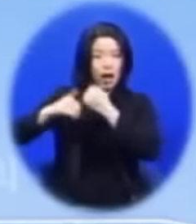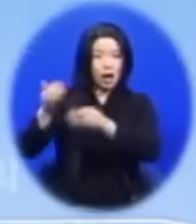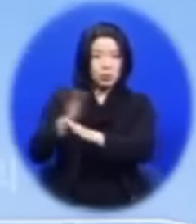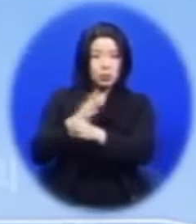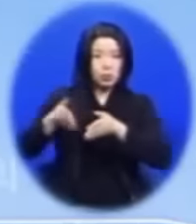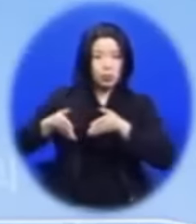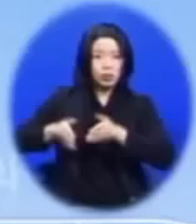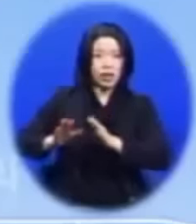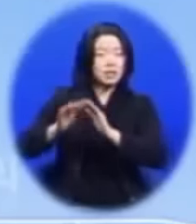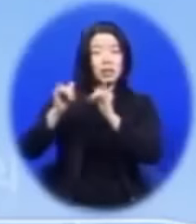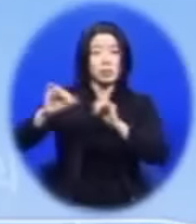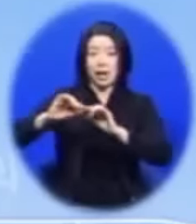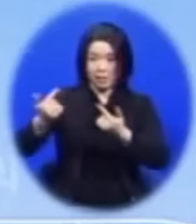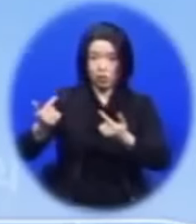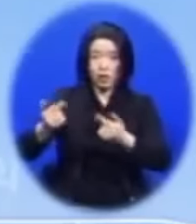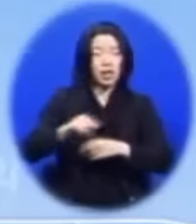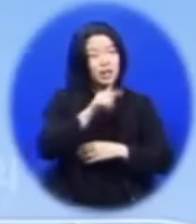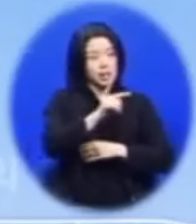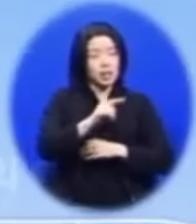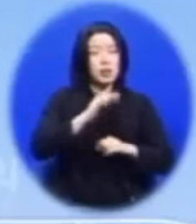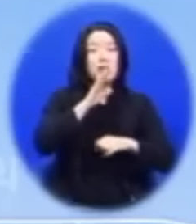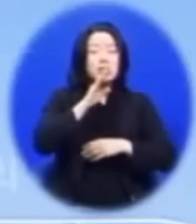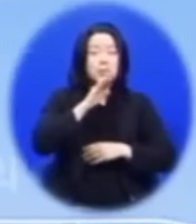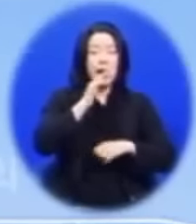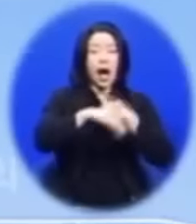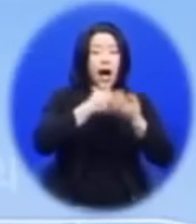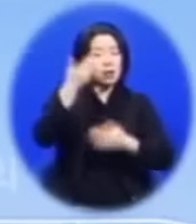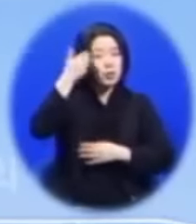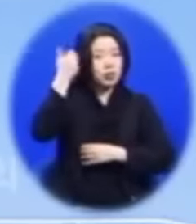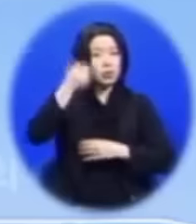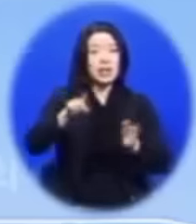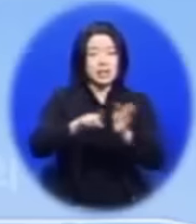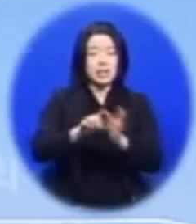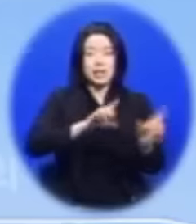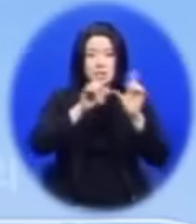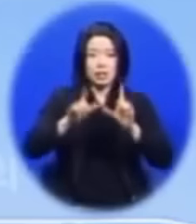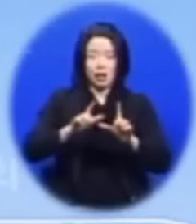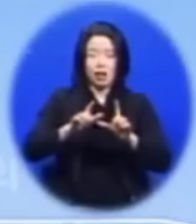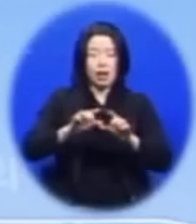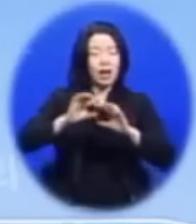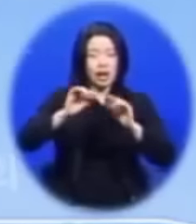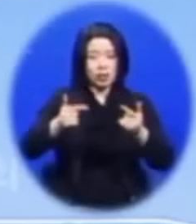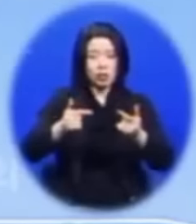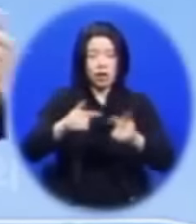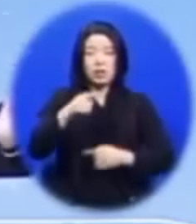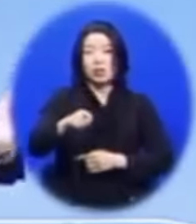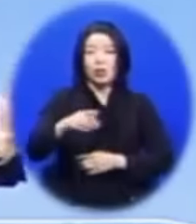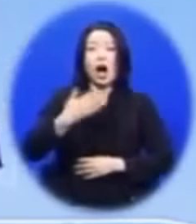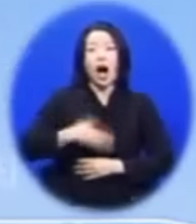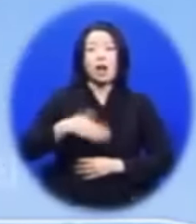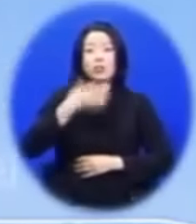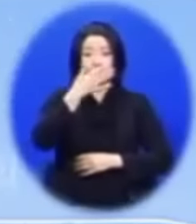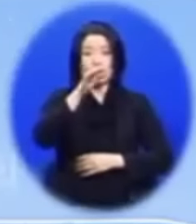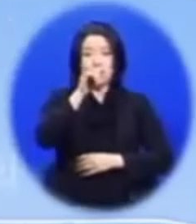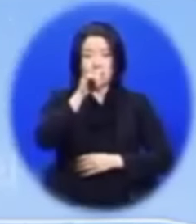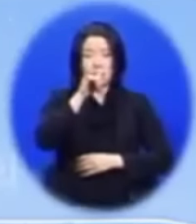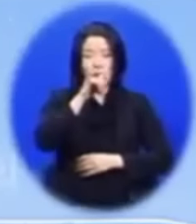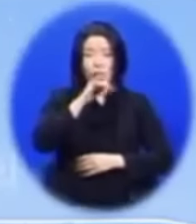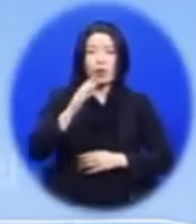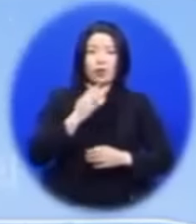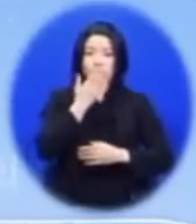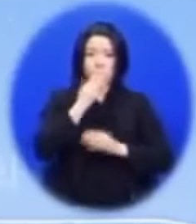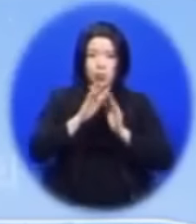사람은 정말 하나님의 영으로 신앙생활 하는 사람이 아니구나 그거 알았어요 본인의